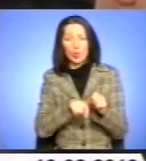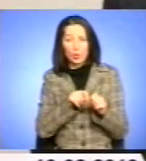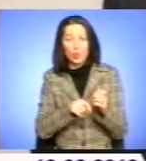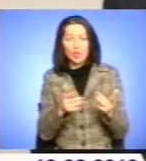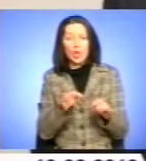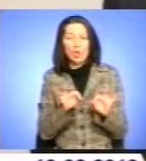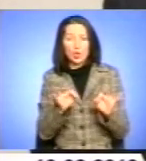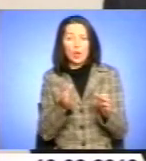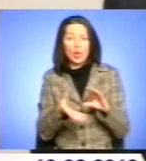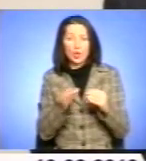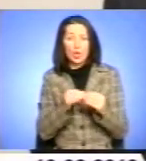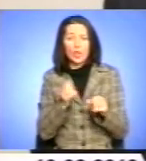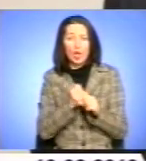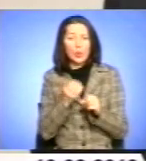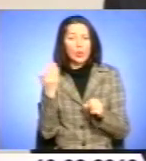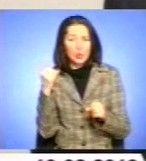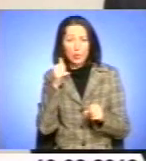році. Менше було скоєно